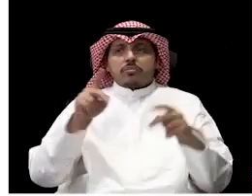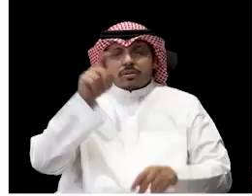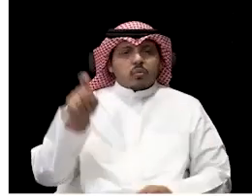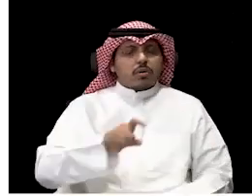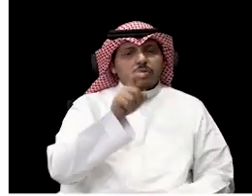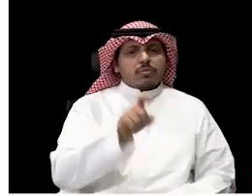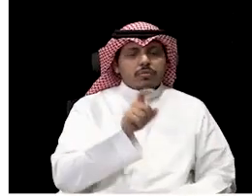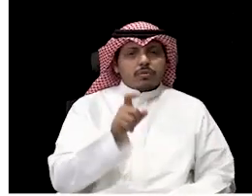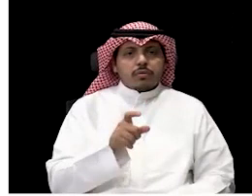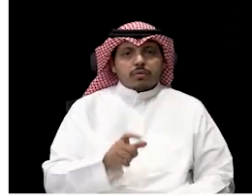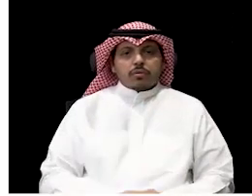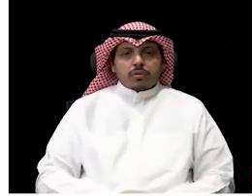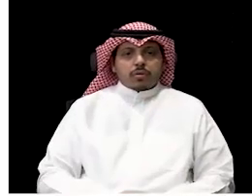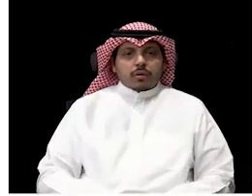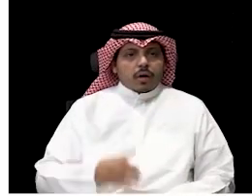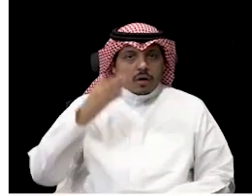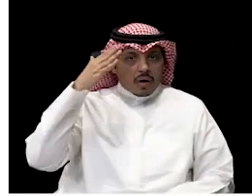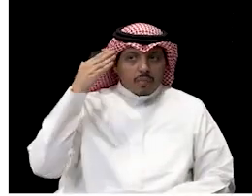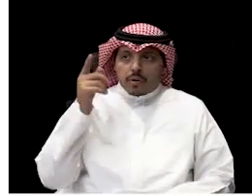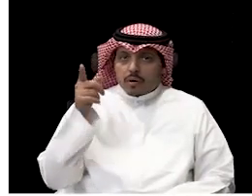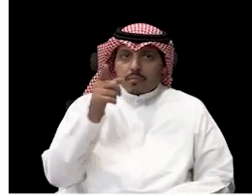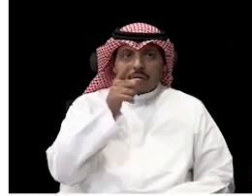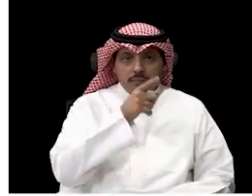وبالإضافة إلى اكسب خبرات عن الآخرين.